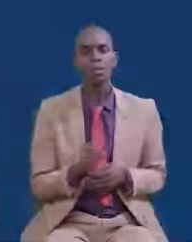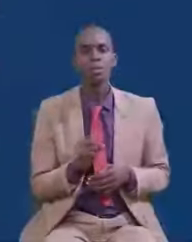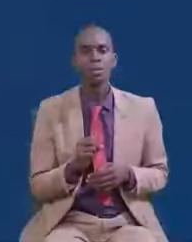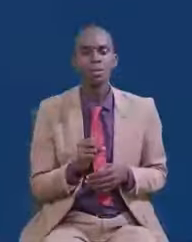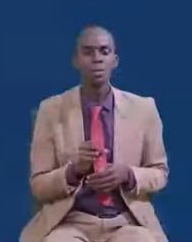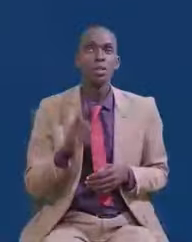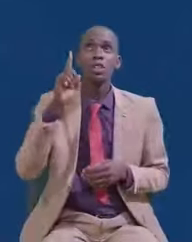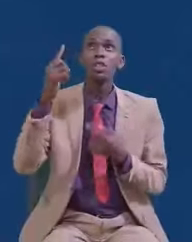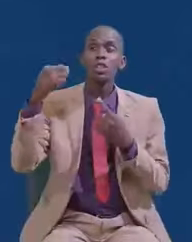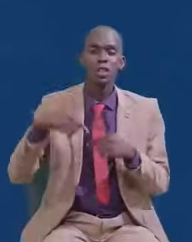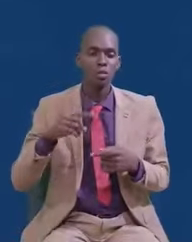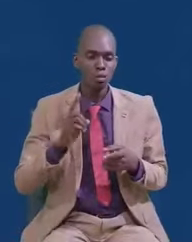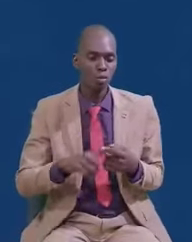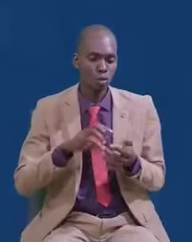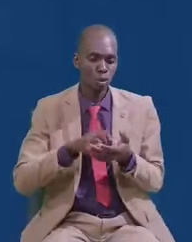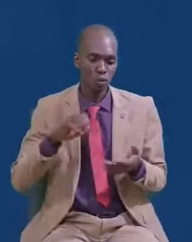C'est de nos douleurs qu'il s'est chargé.